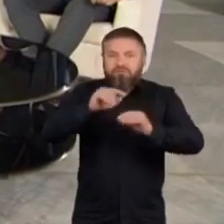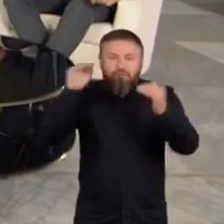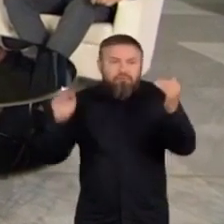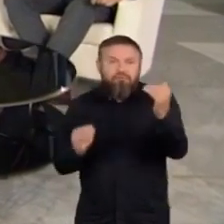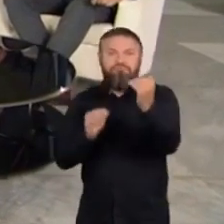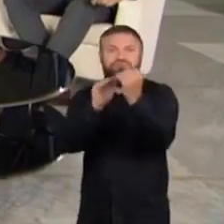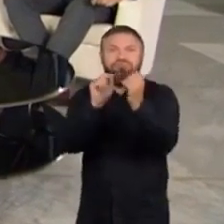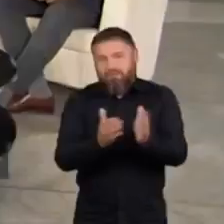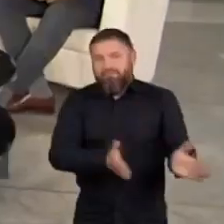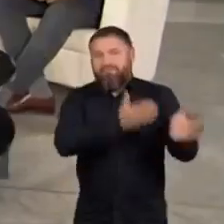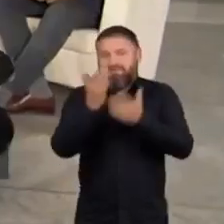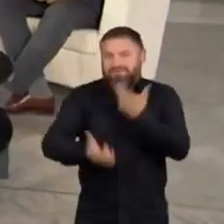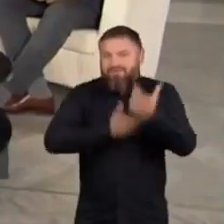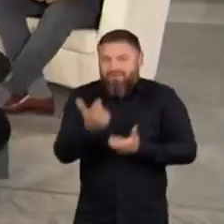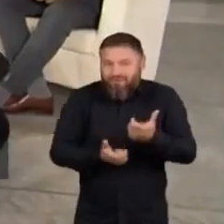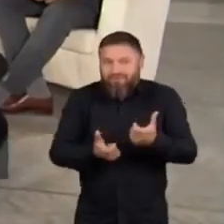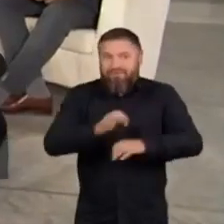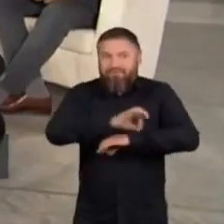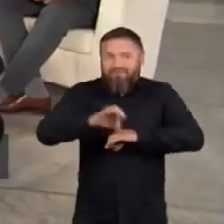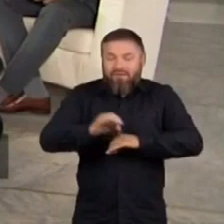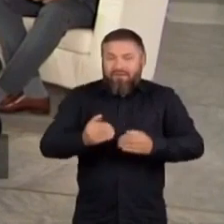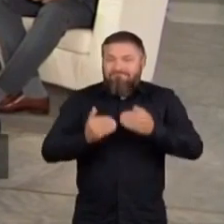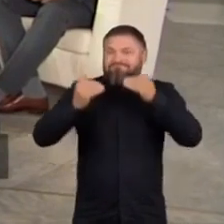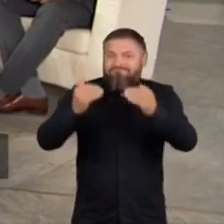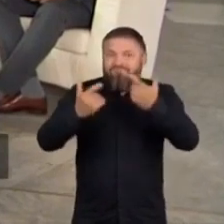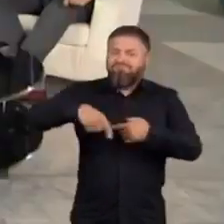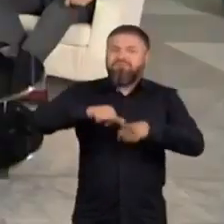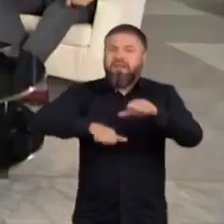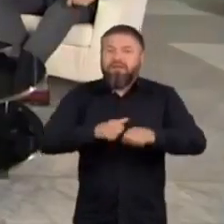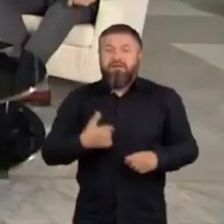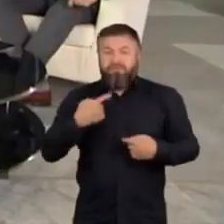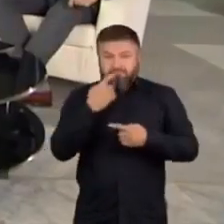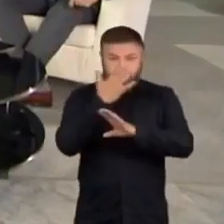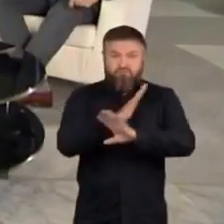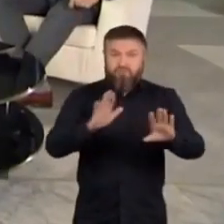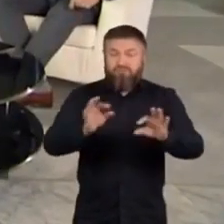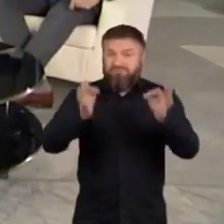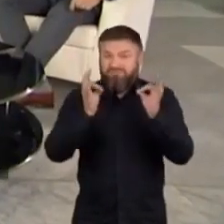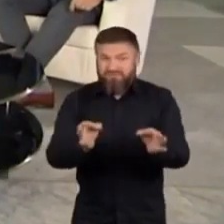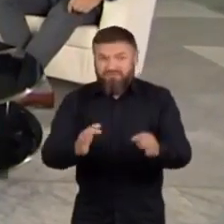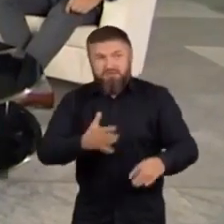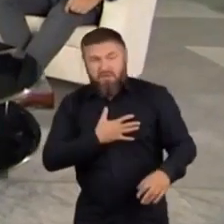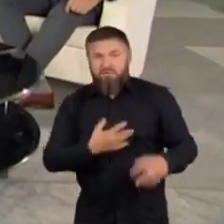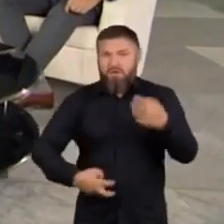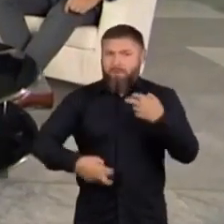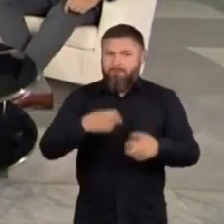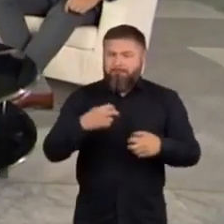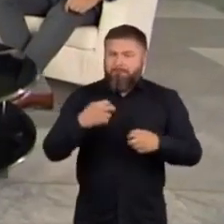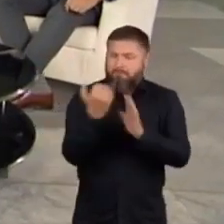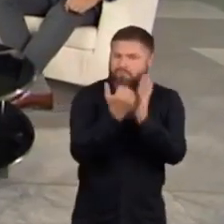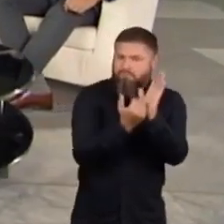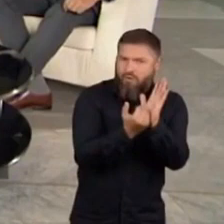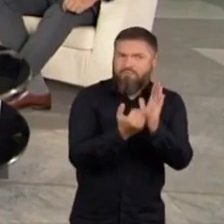te drogi do dzisiejszych potrzeb, podjąć krok i znów iść do przodu z tymi inwestycjami. Dzisiaj mamy na przykład program